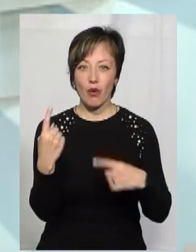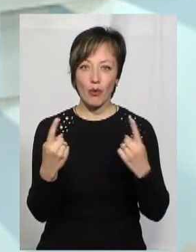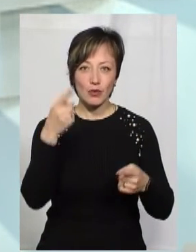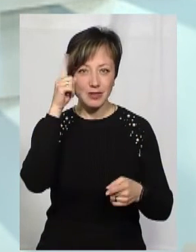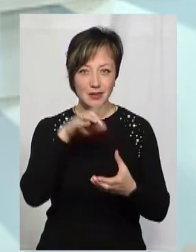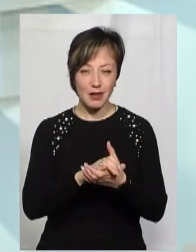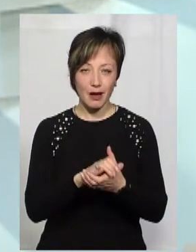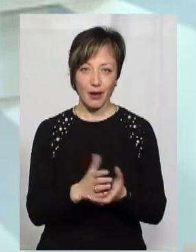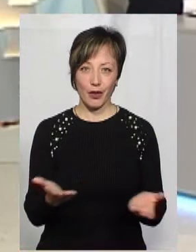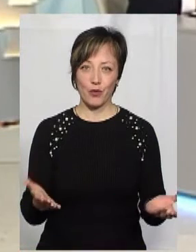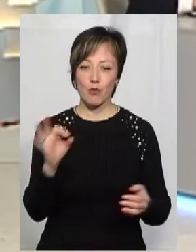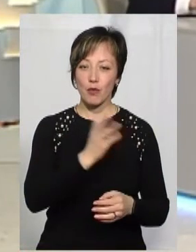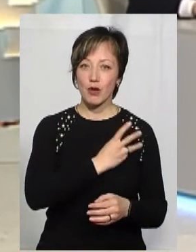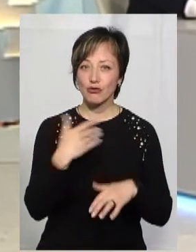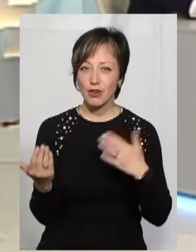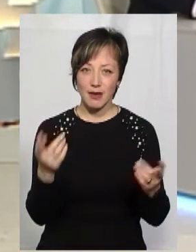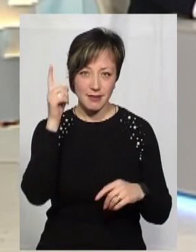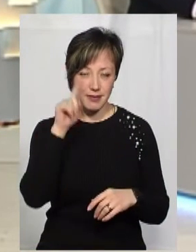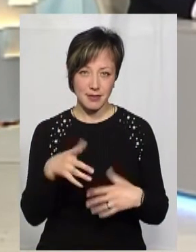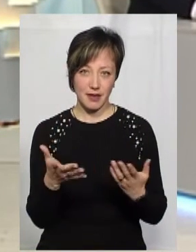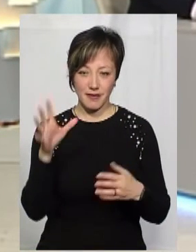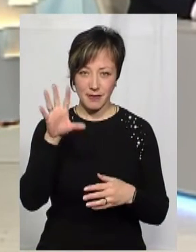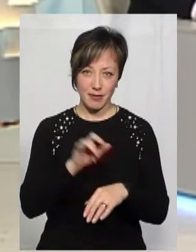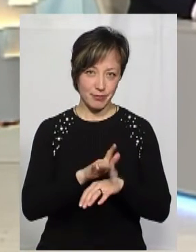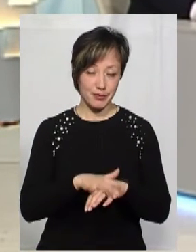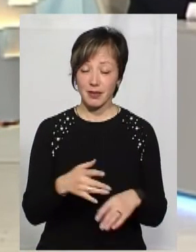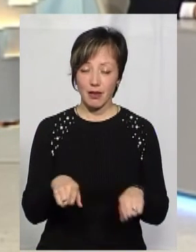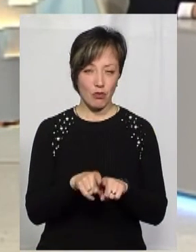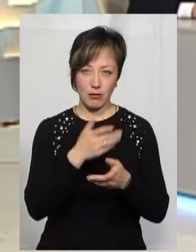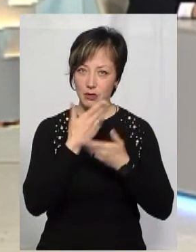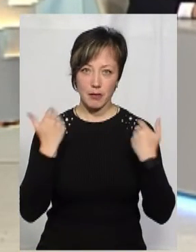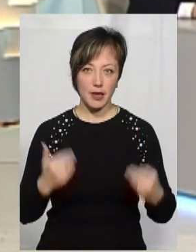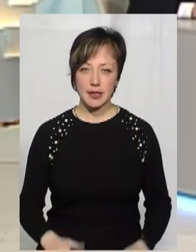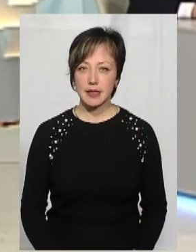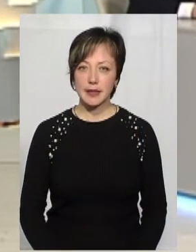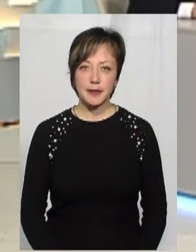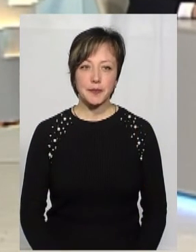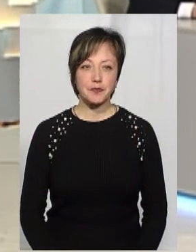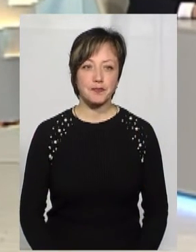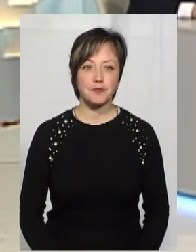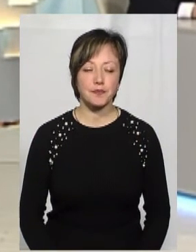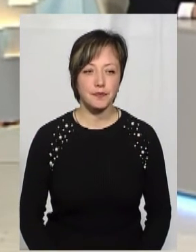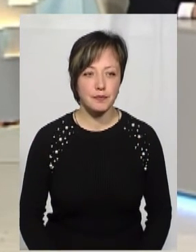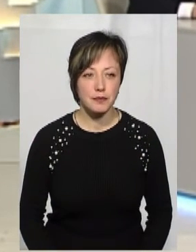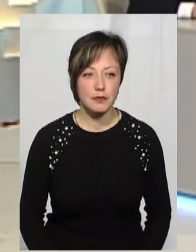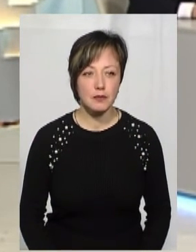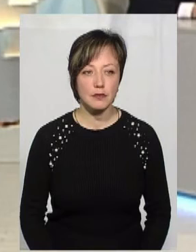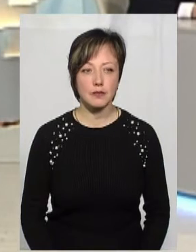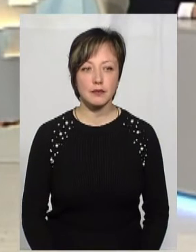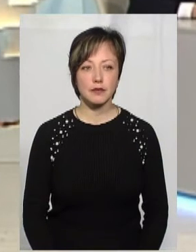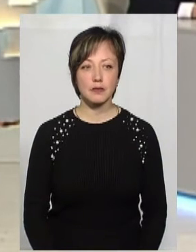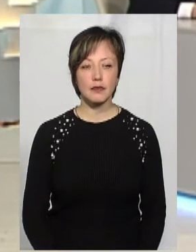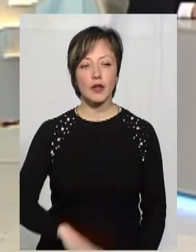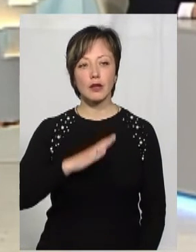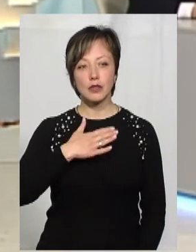одного знають про бажання і так далі, і так далі. Тому такого немає. В більшості випадків